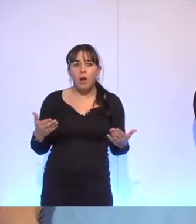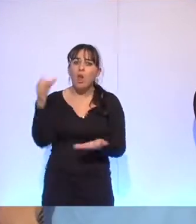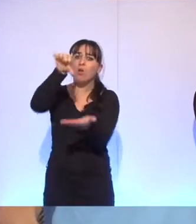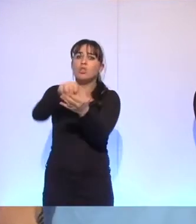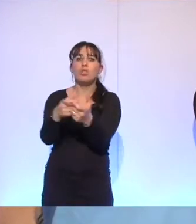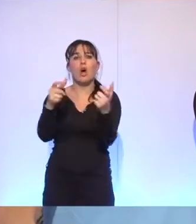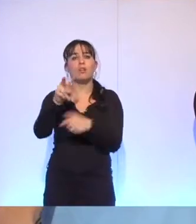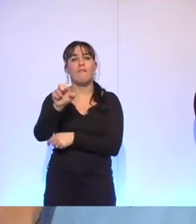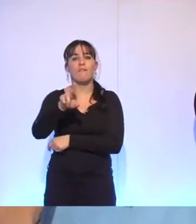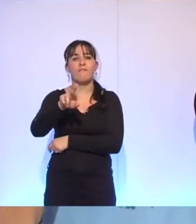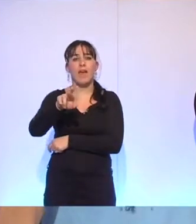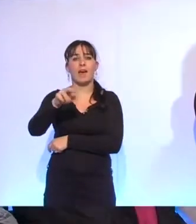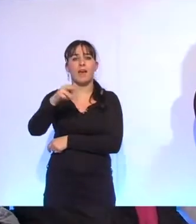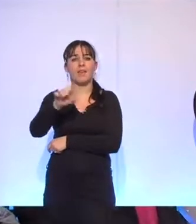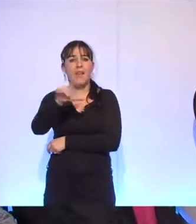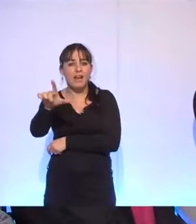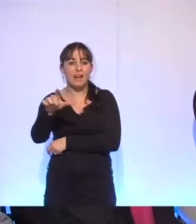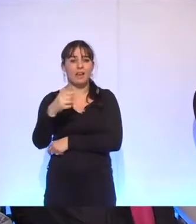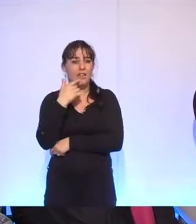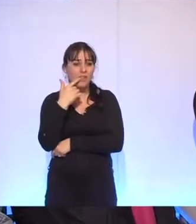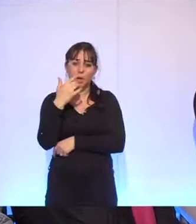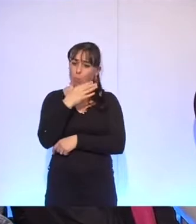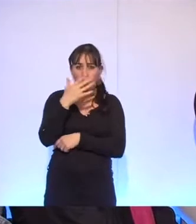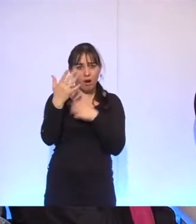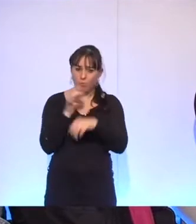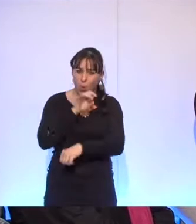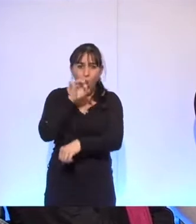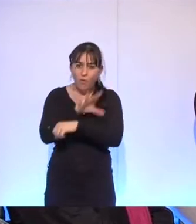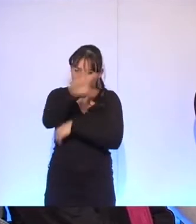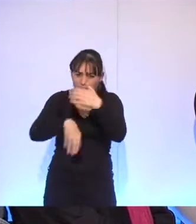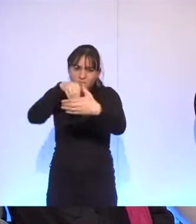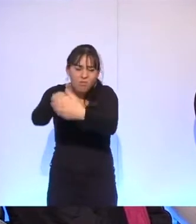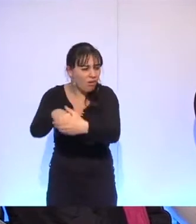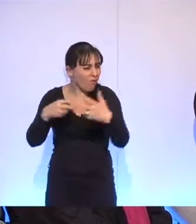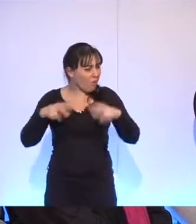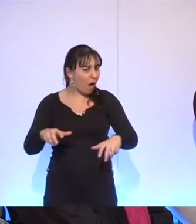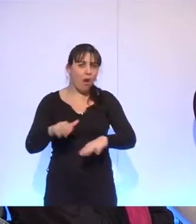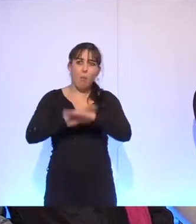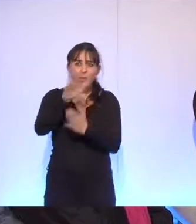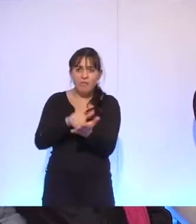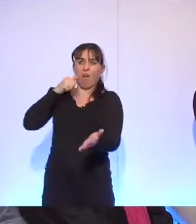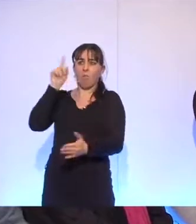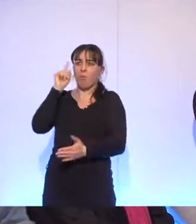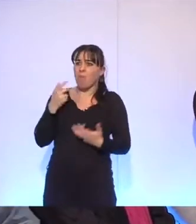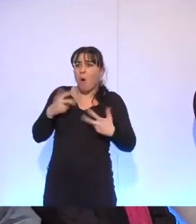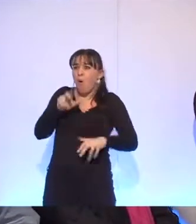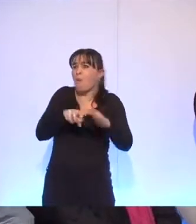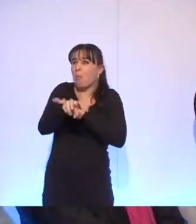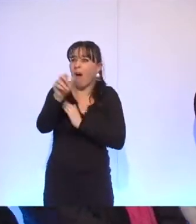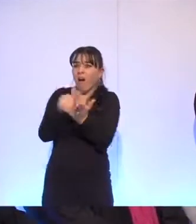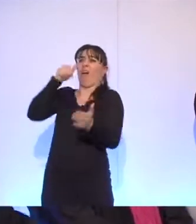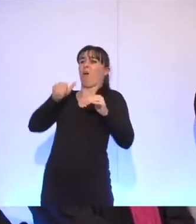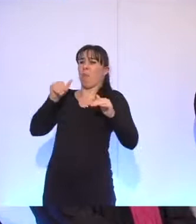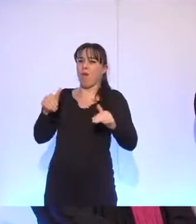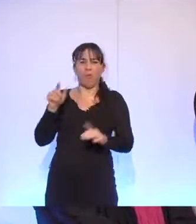pas considéré comme un hébergement vivable et donc le refus d'aller à Verlaine ne soit pas un motif d'exclusion du dispositif